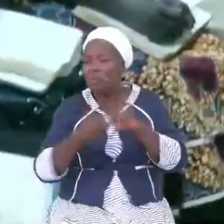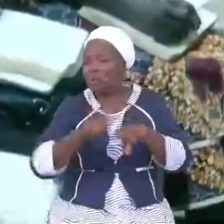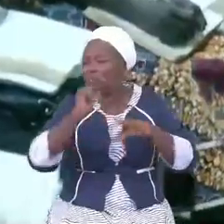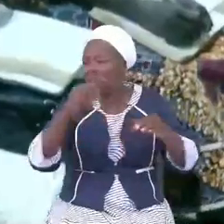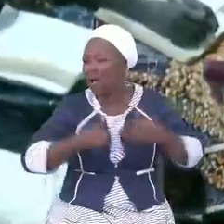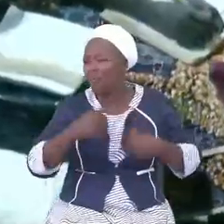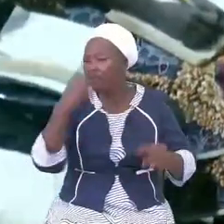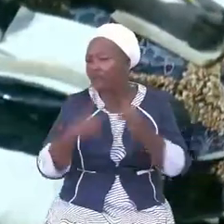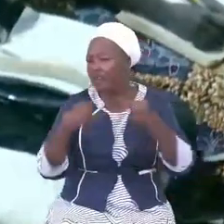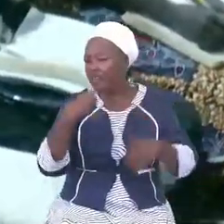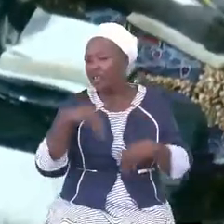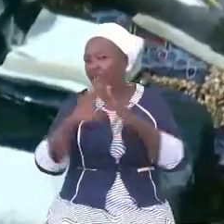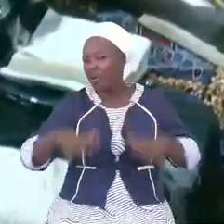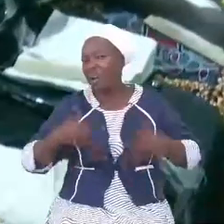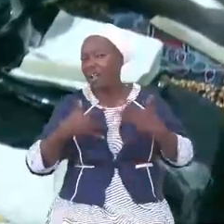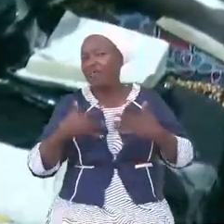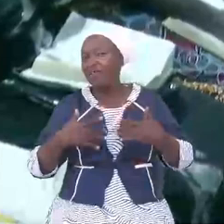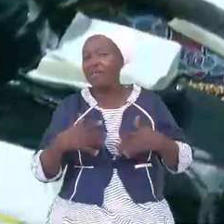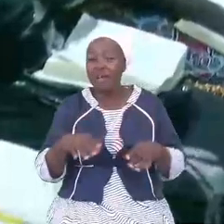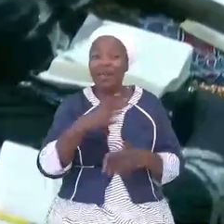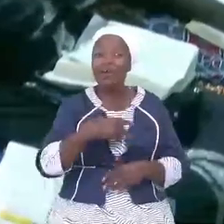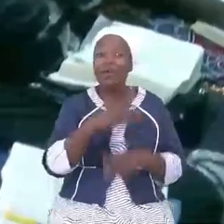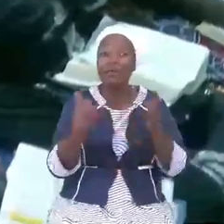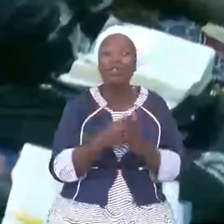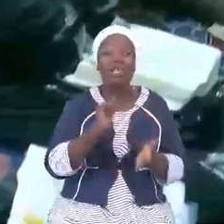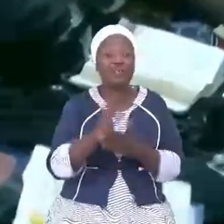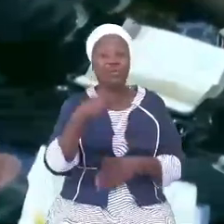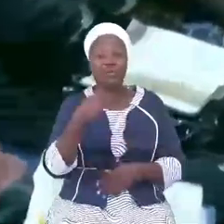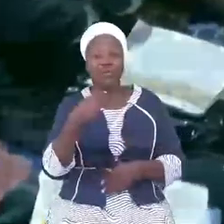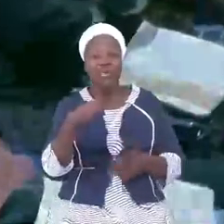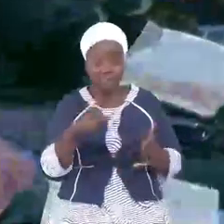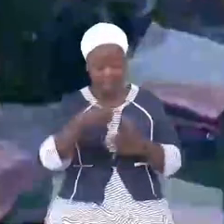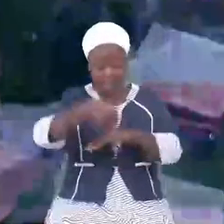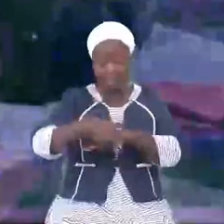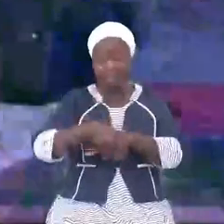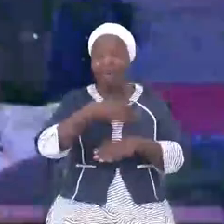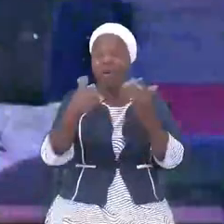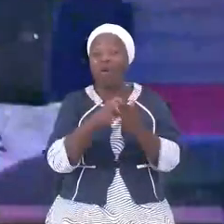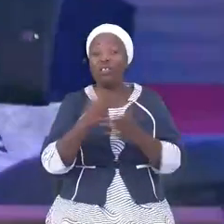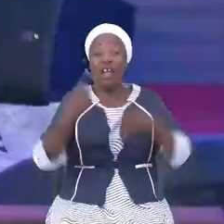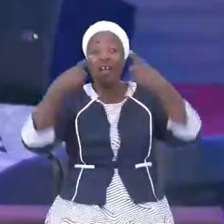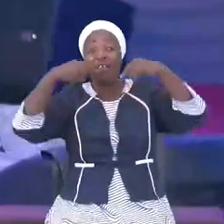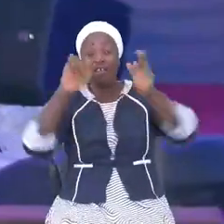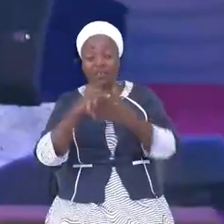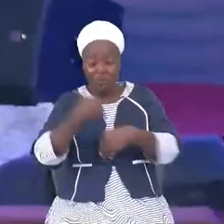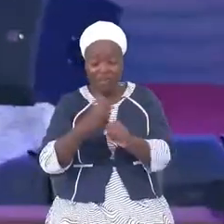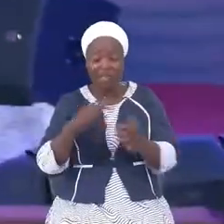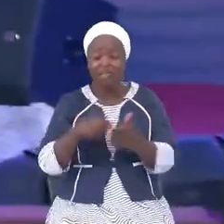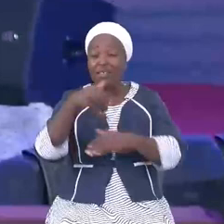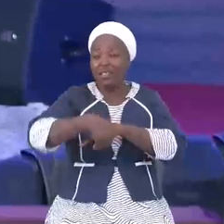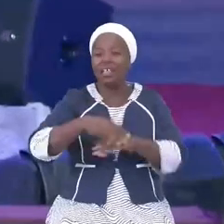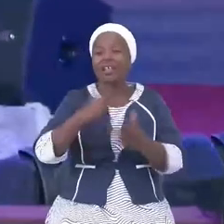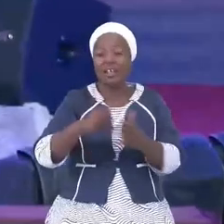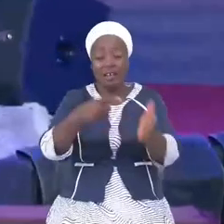mot dans ta vie. Les décrets que tu feras, les déclarations que tu feras, les demandes que tu